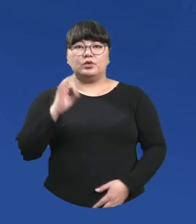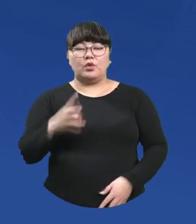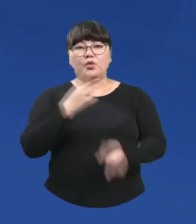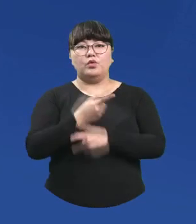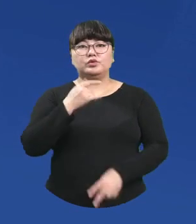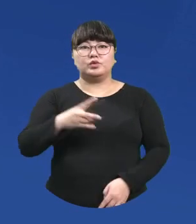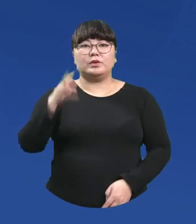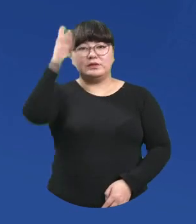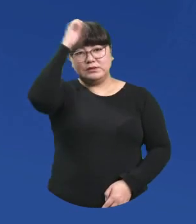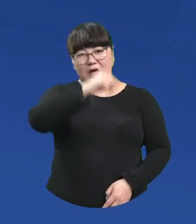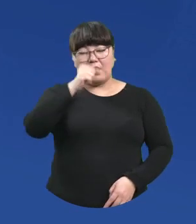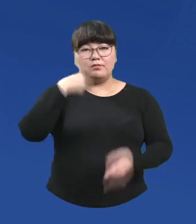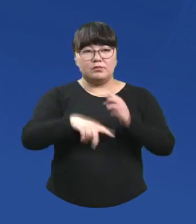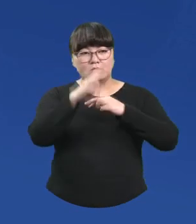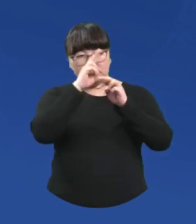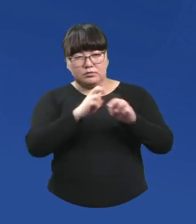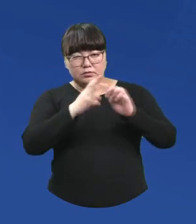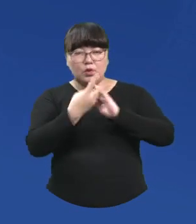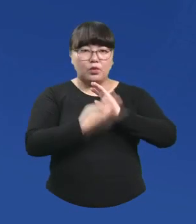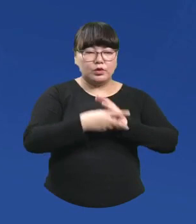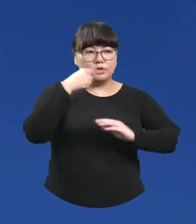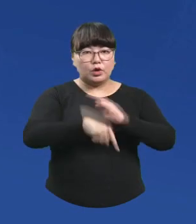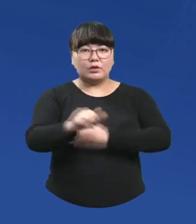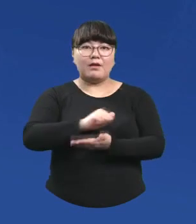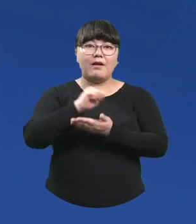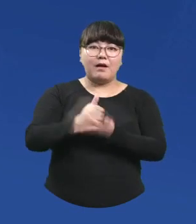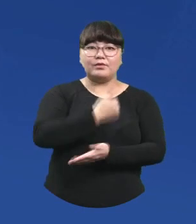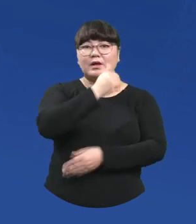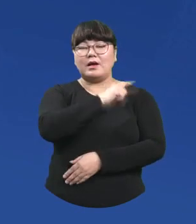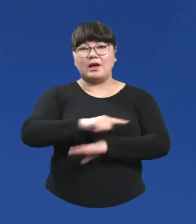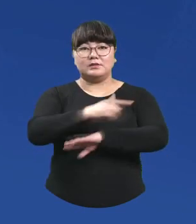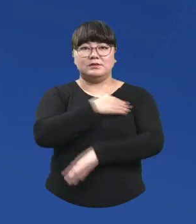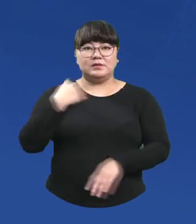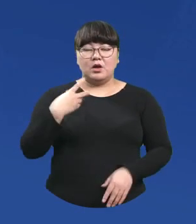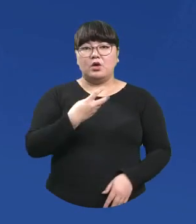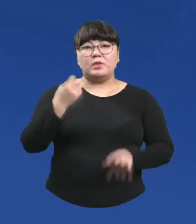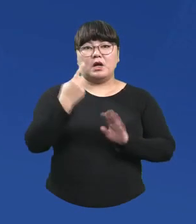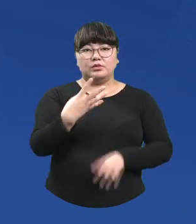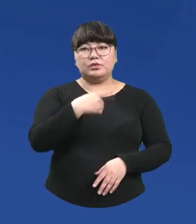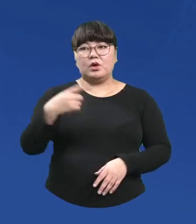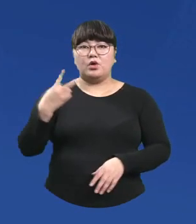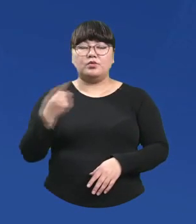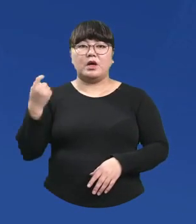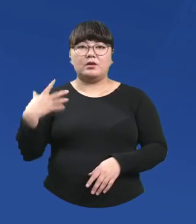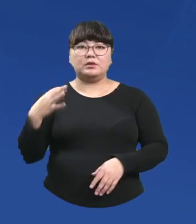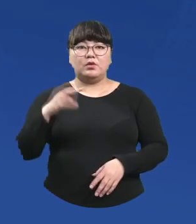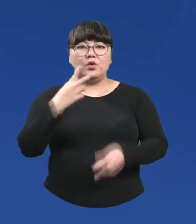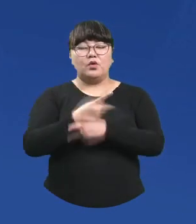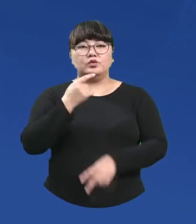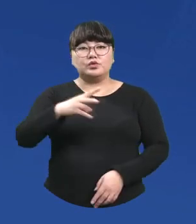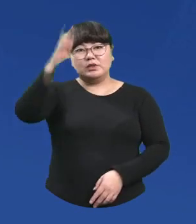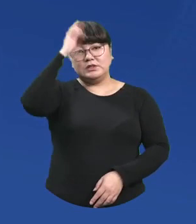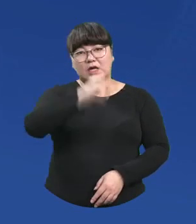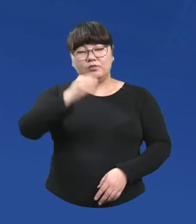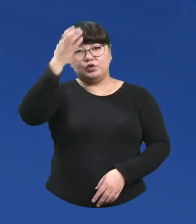онд хууль зүйн явны хяналт шинжилгээ үнэлгээ дотоод аудитын газрын даргаар, 2014-аас 2015 онд хууль